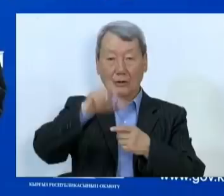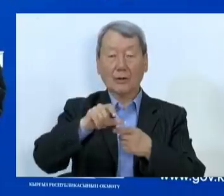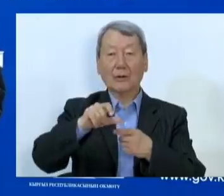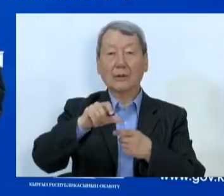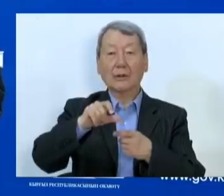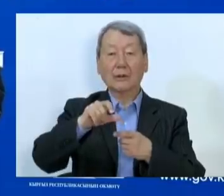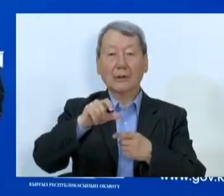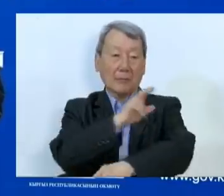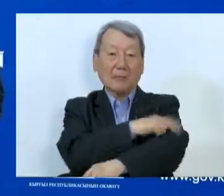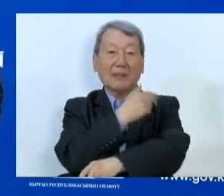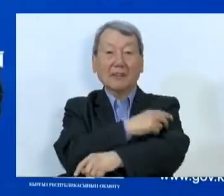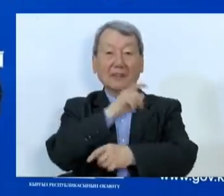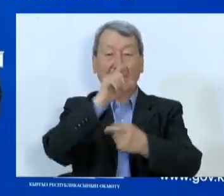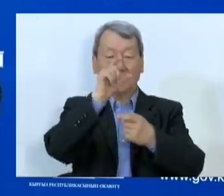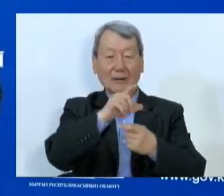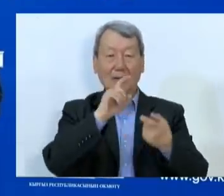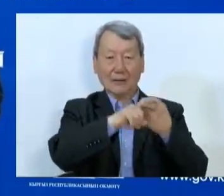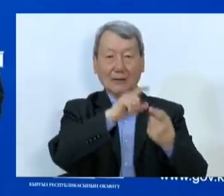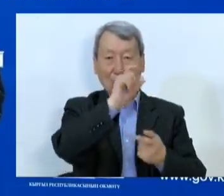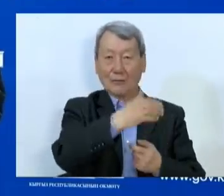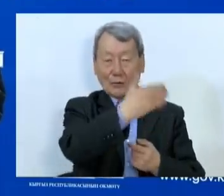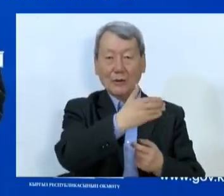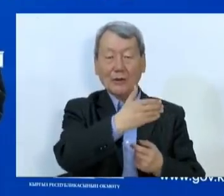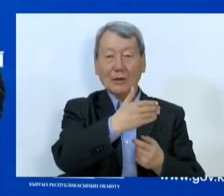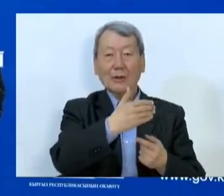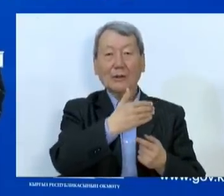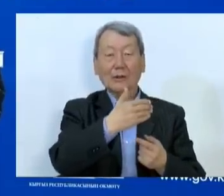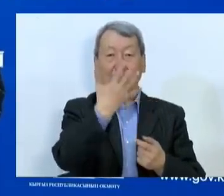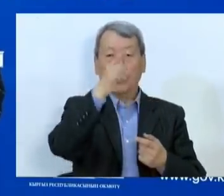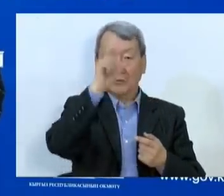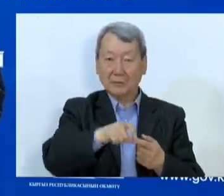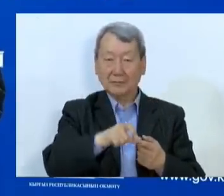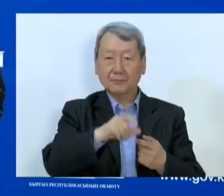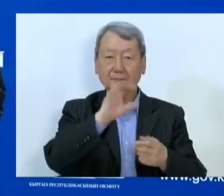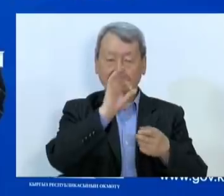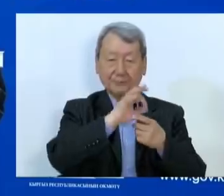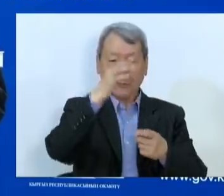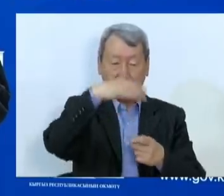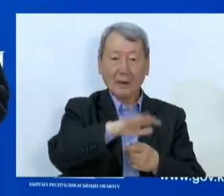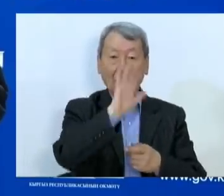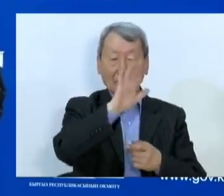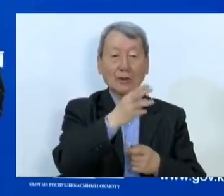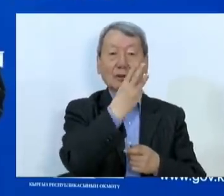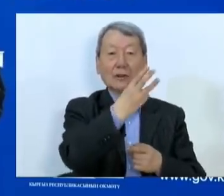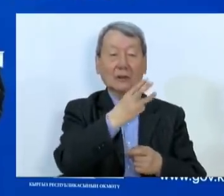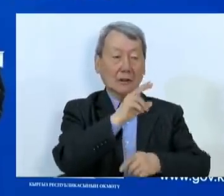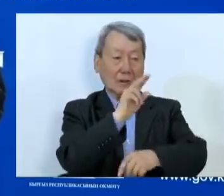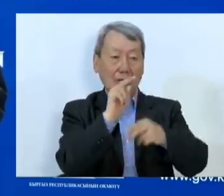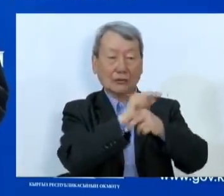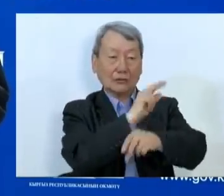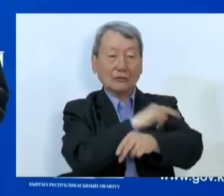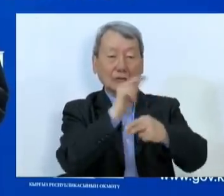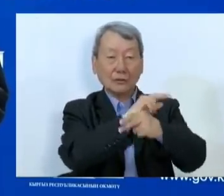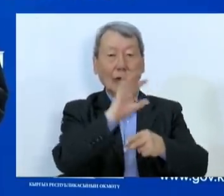ичинде коронавирус жуктуруп алган медицина мекемелердин кызматкерлердин саны 5 болду. Анын